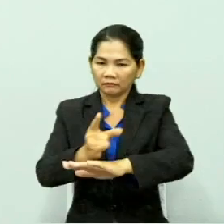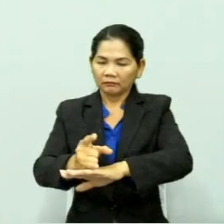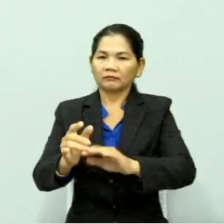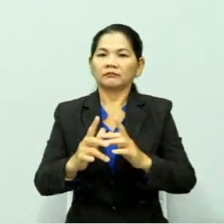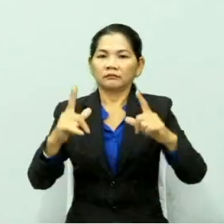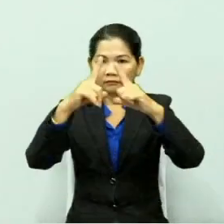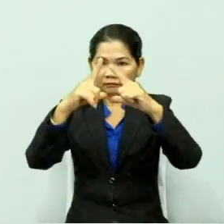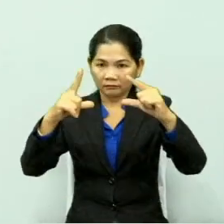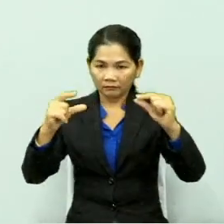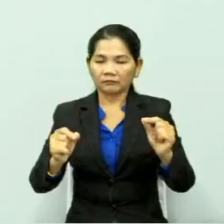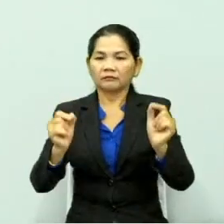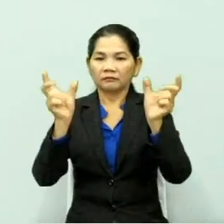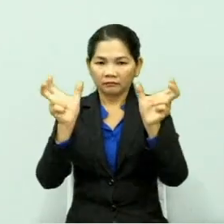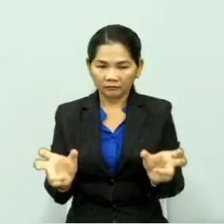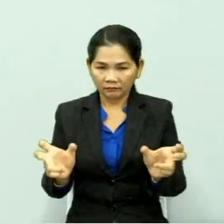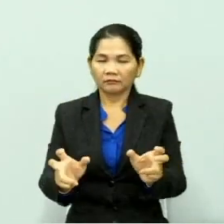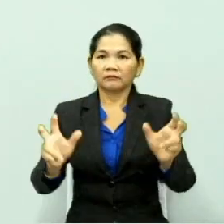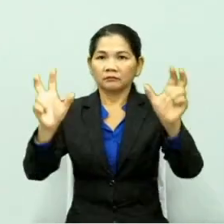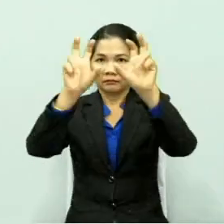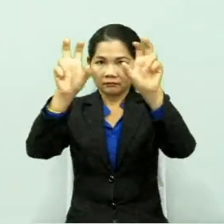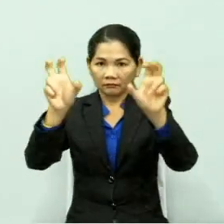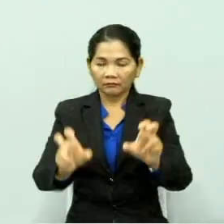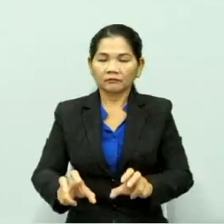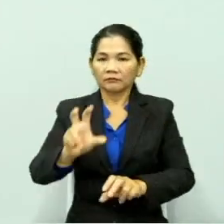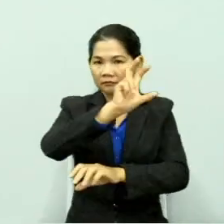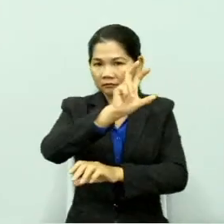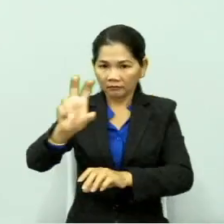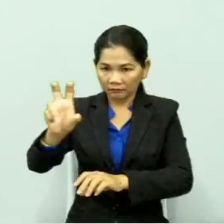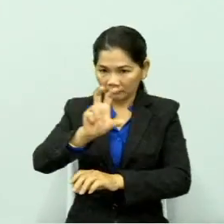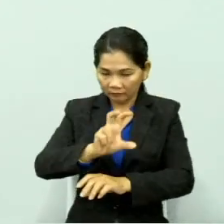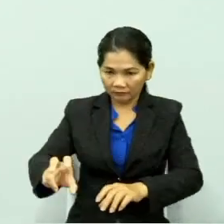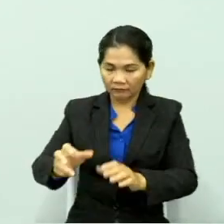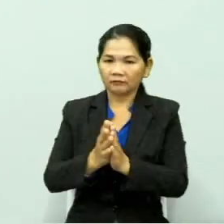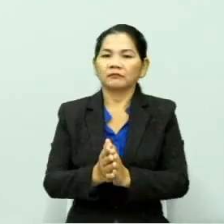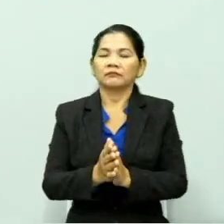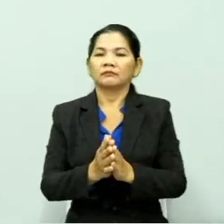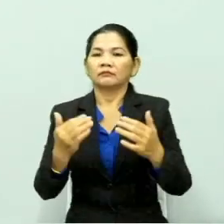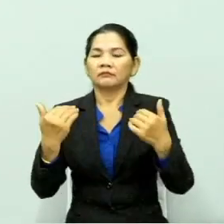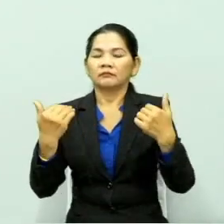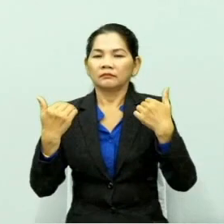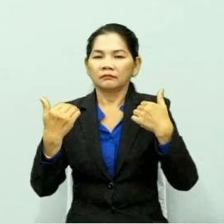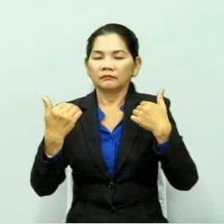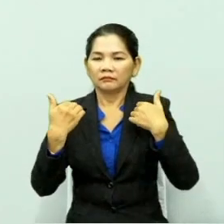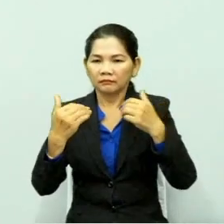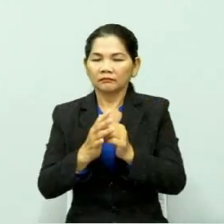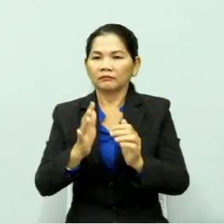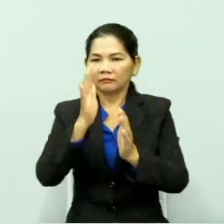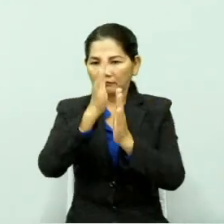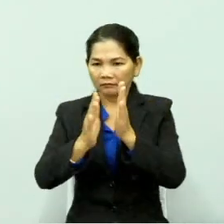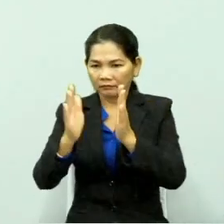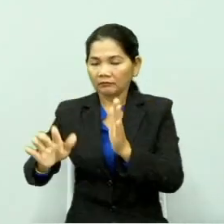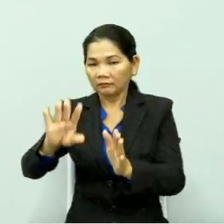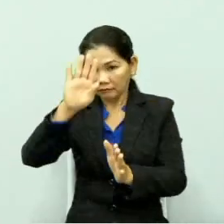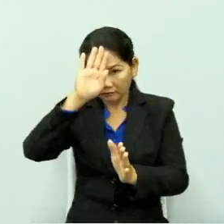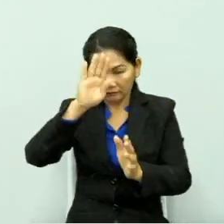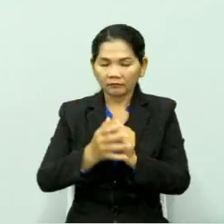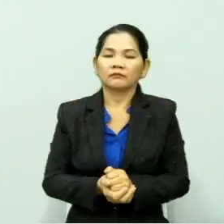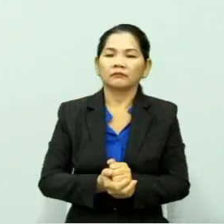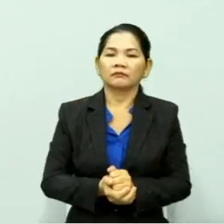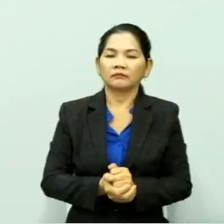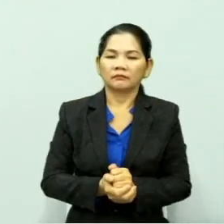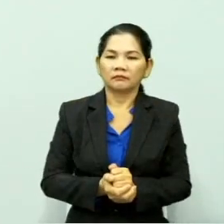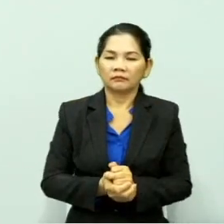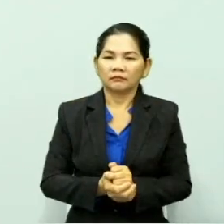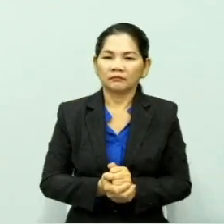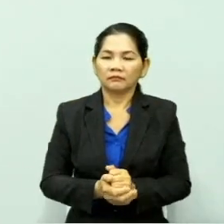sấy pra sát bạ xây chăm cỏng chà pra sát mê bốn chà bệ bàn lấy chà pra sát